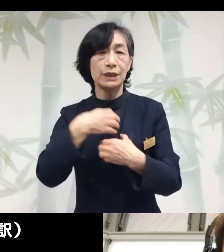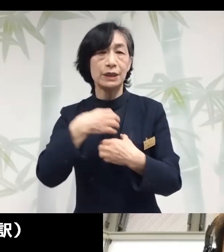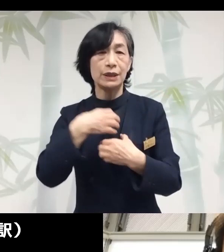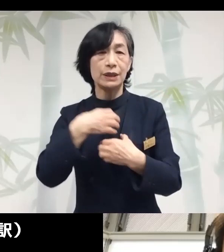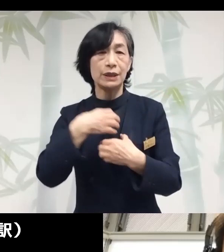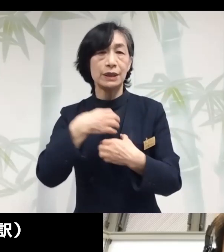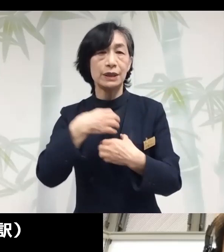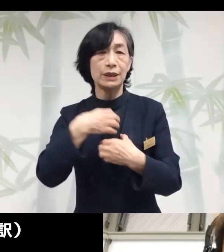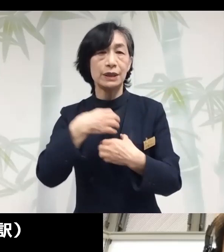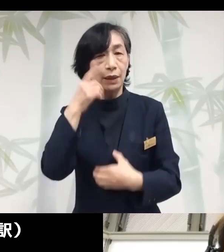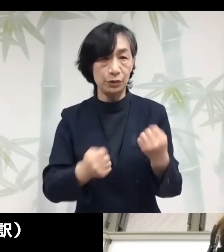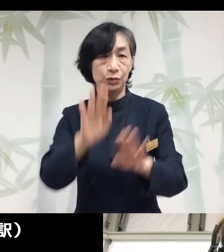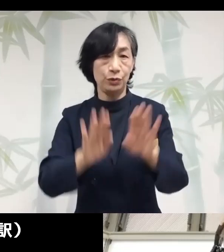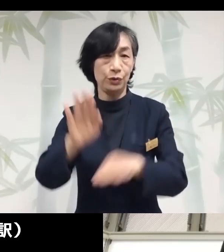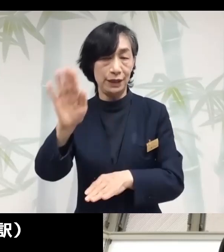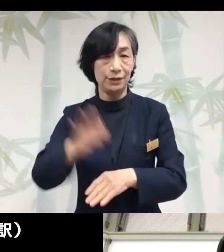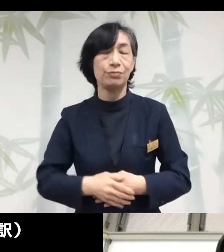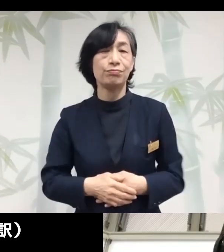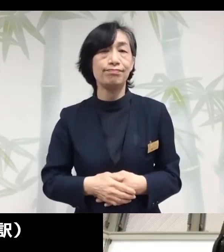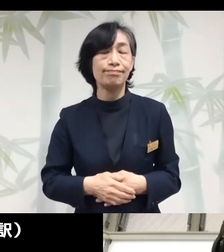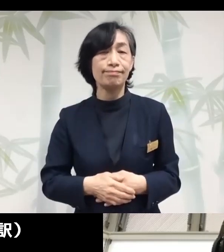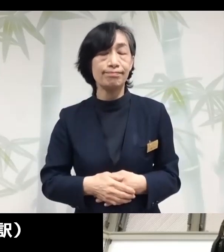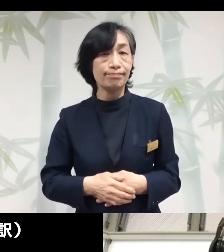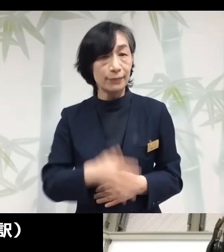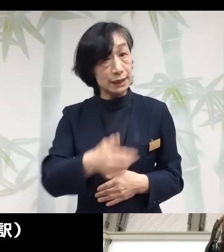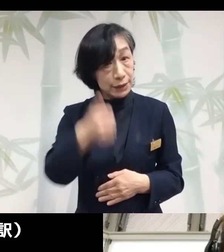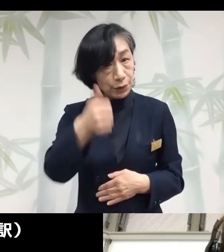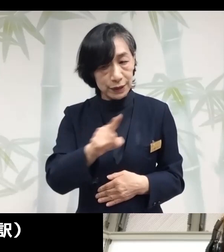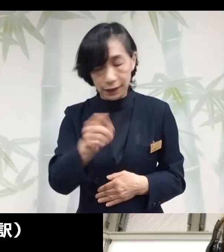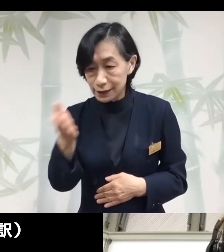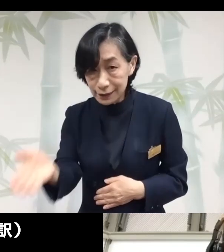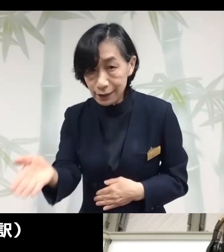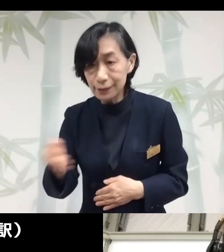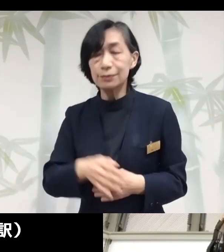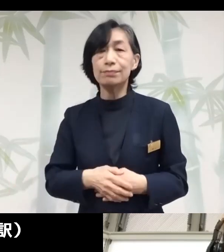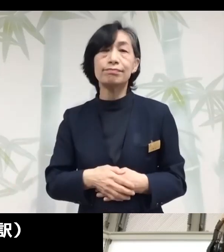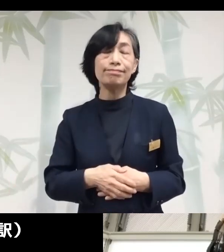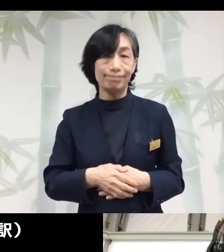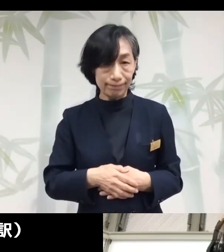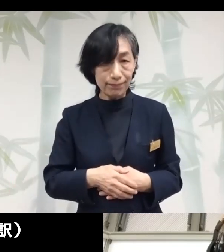です。ですけれども、市長いかがでしょうか。 はい、